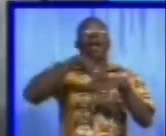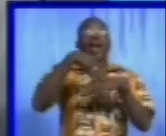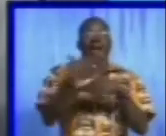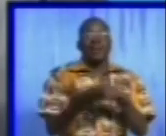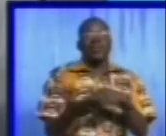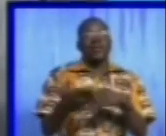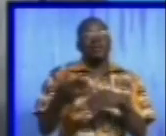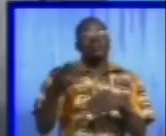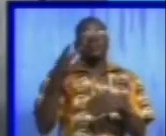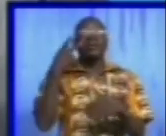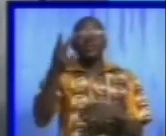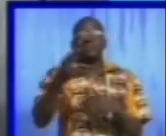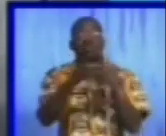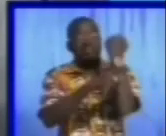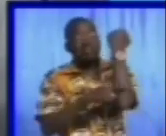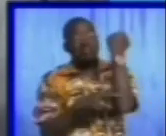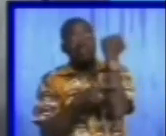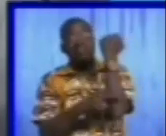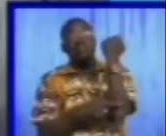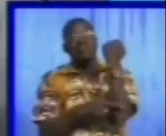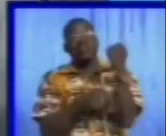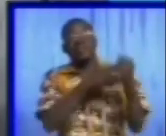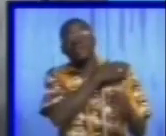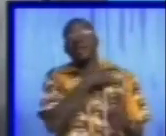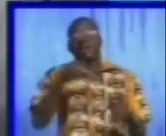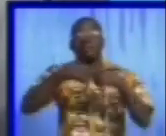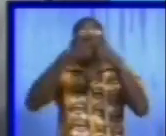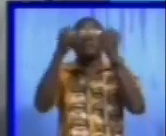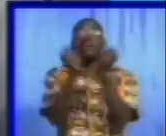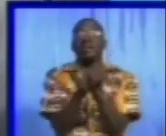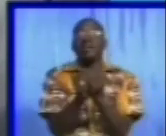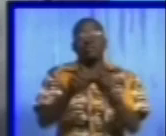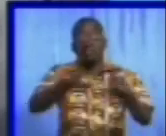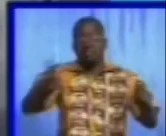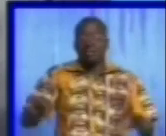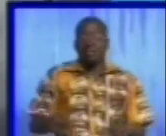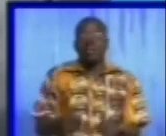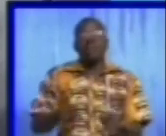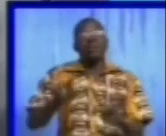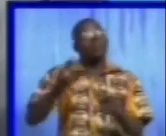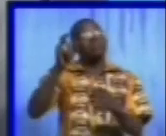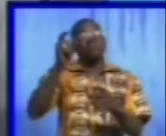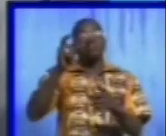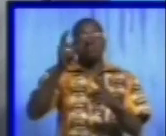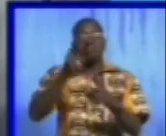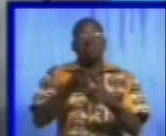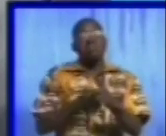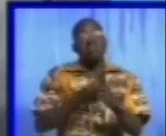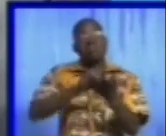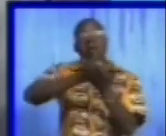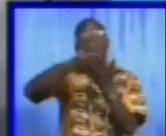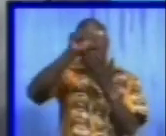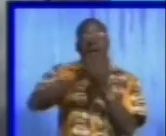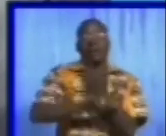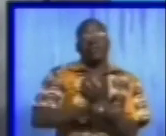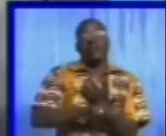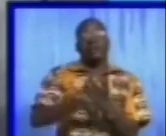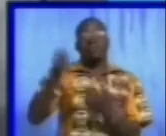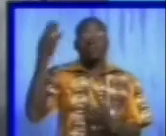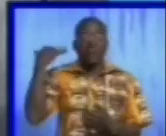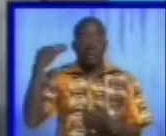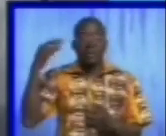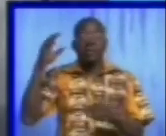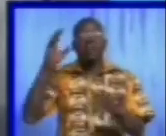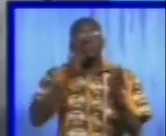les concertations régionales et sectorielles qui ont eu lieu entre le mois d'avril et le mois d'août dernier, nous avons